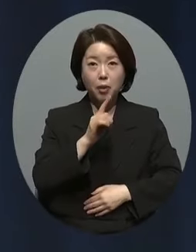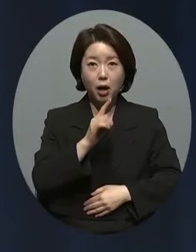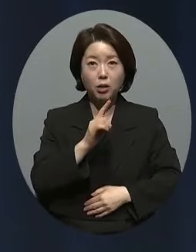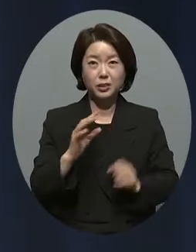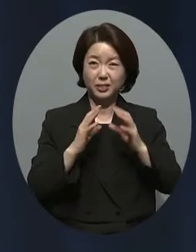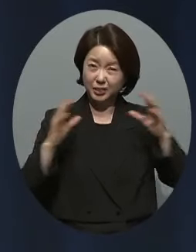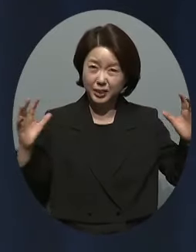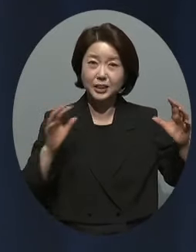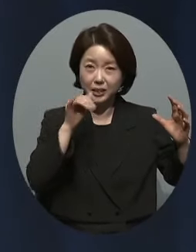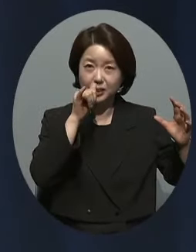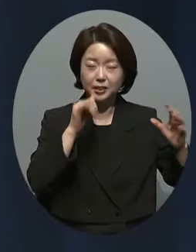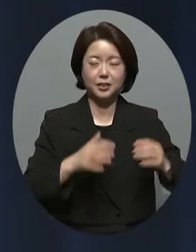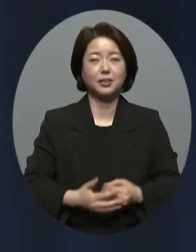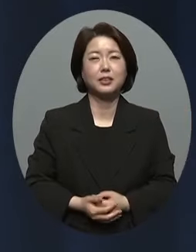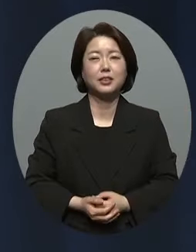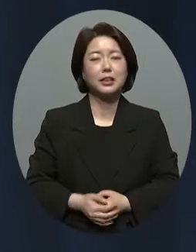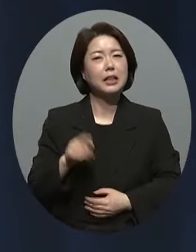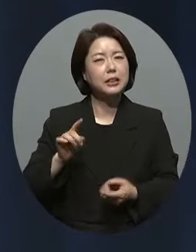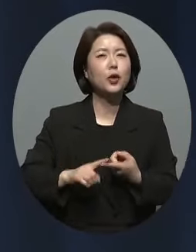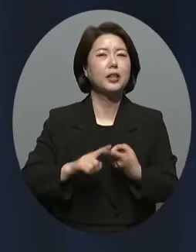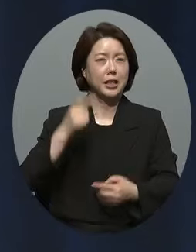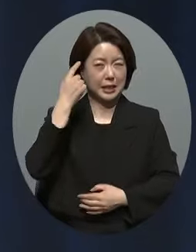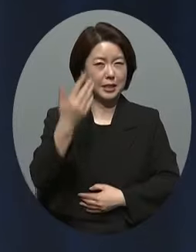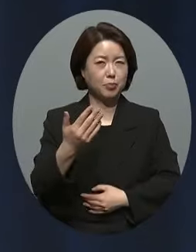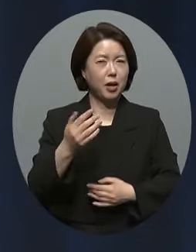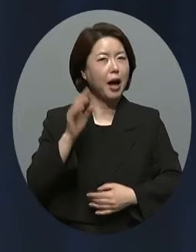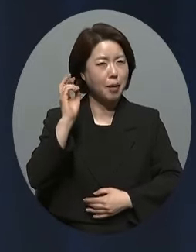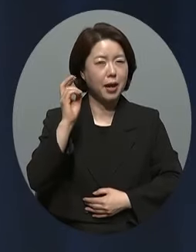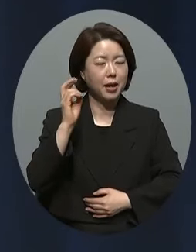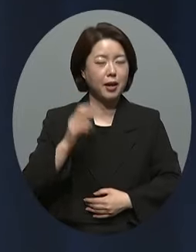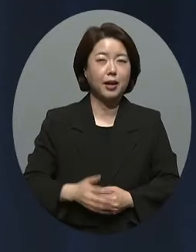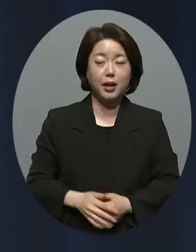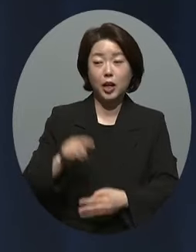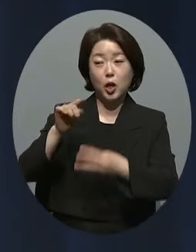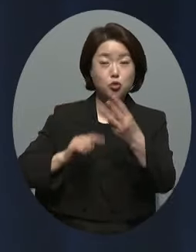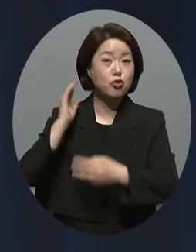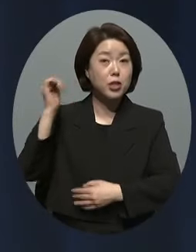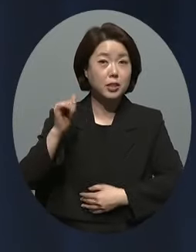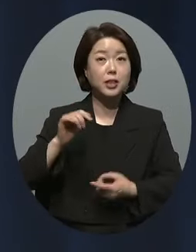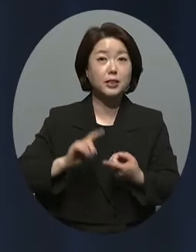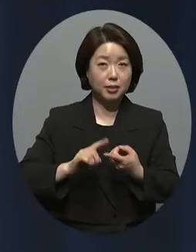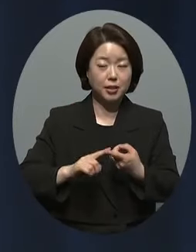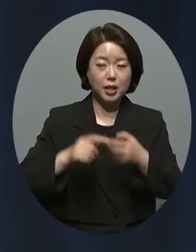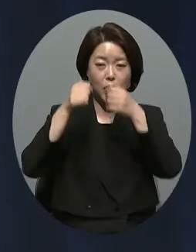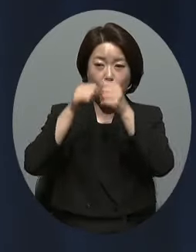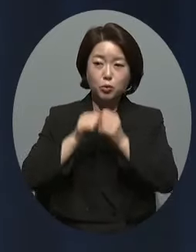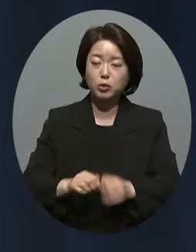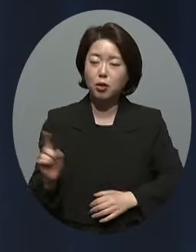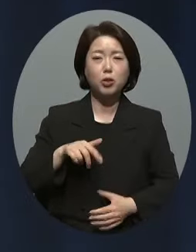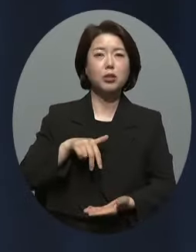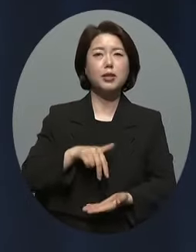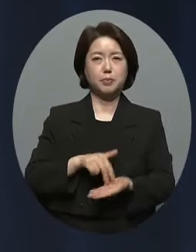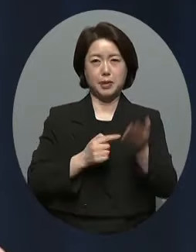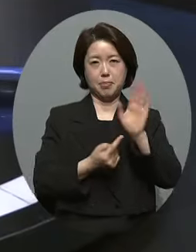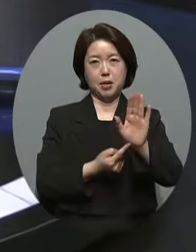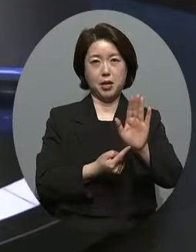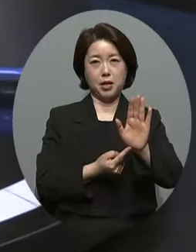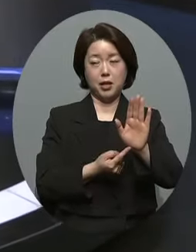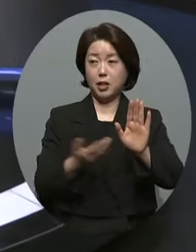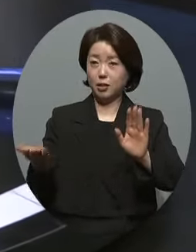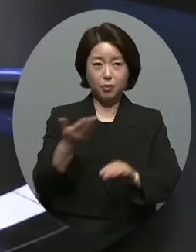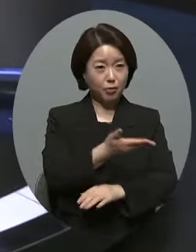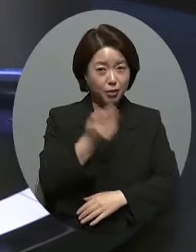잃고 있죠 질문이 나올 것으로 분명히 예상이 되는데 윤 대통령이 부분에 대해서 구체적으로 어떤 입장을 밝힐지 뭐 이런 걸 예상을 좀